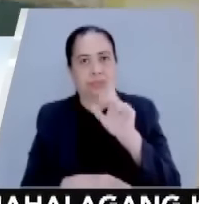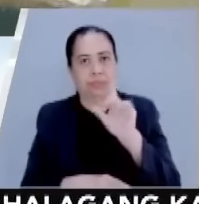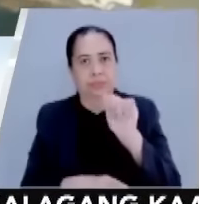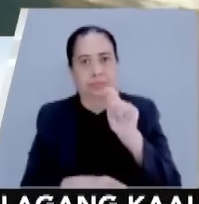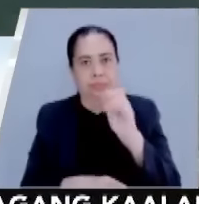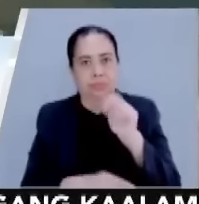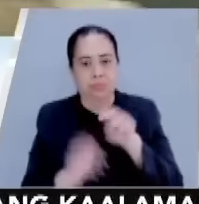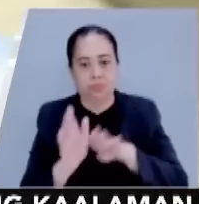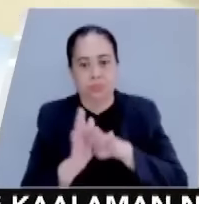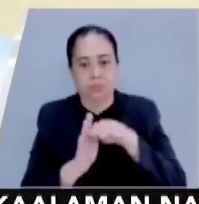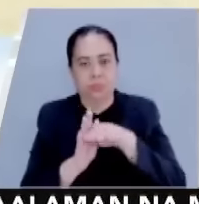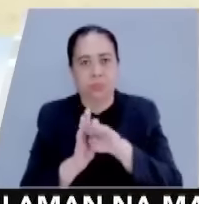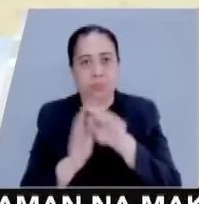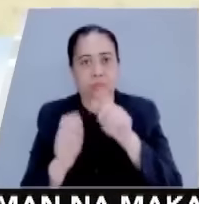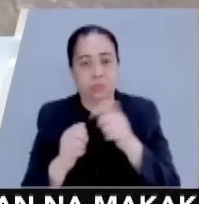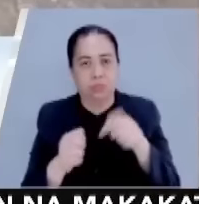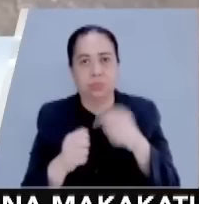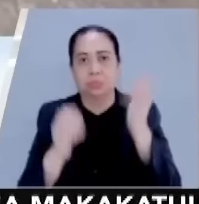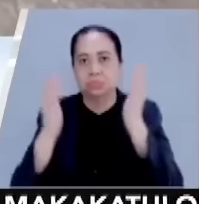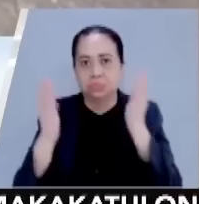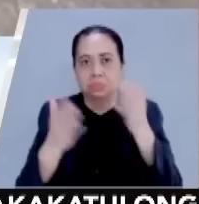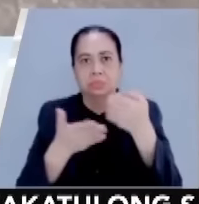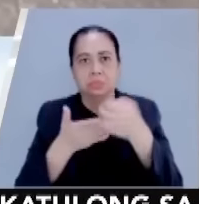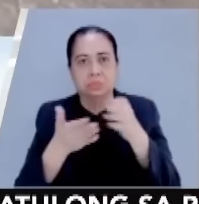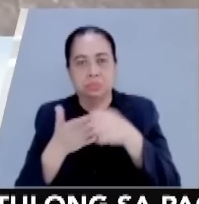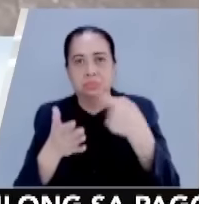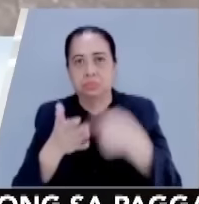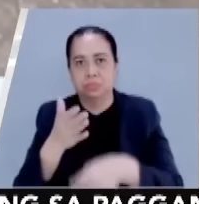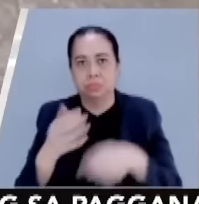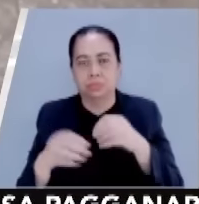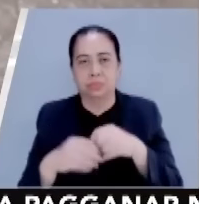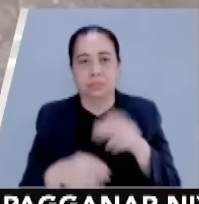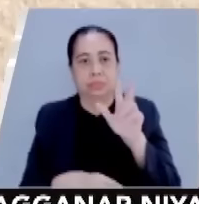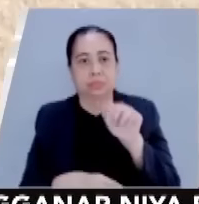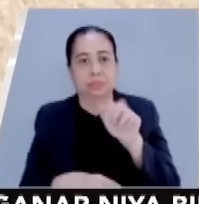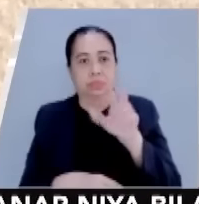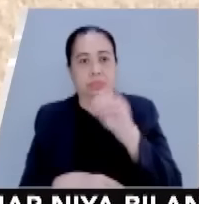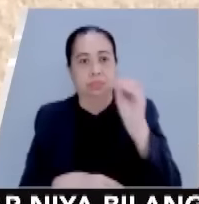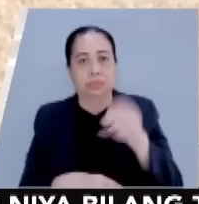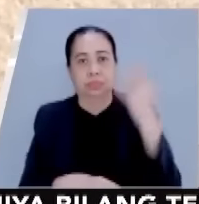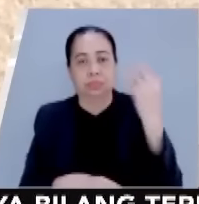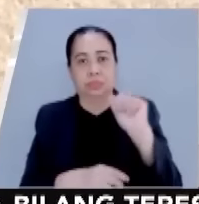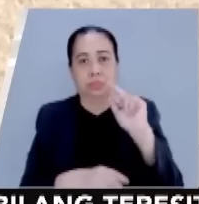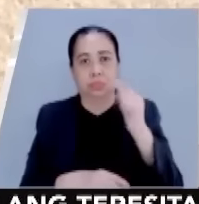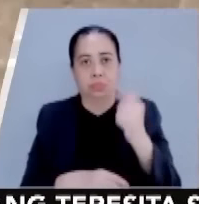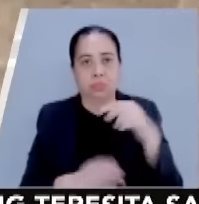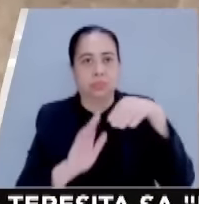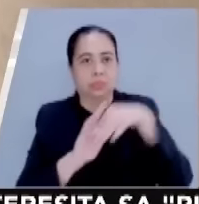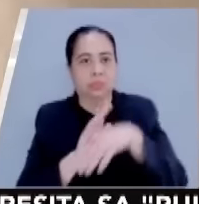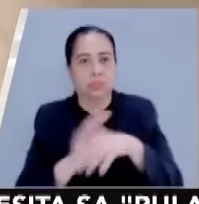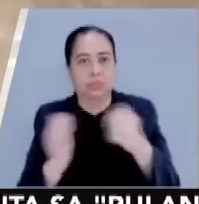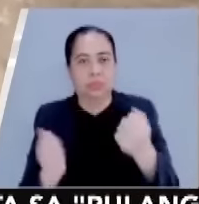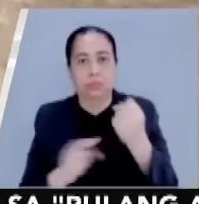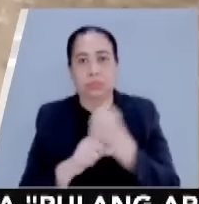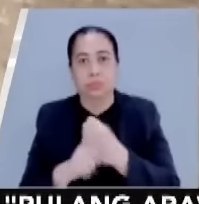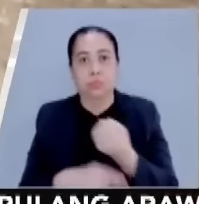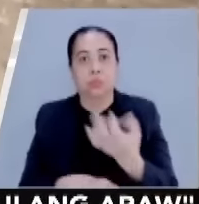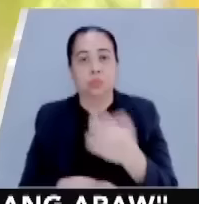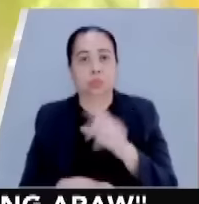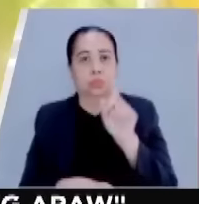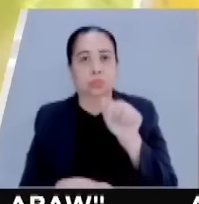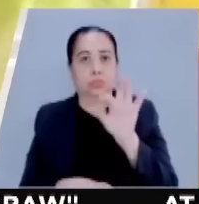ng mga produkto at serbisyo sa bansa. Mula sa 3.3% noong Agosto, bumaba ito ngayong Setyembre sa